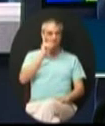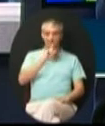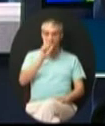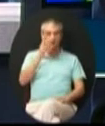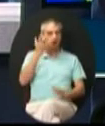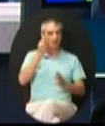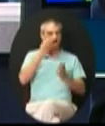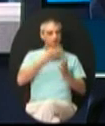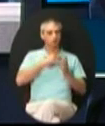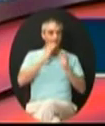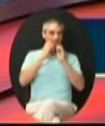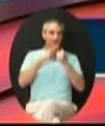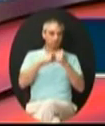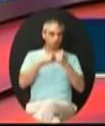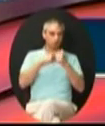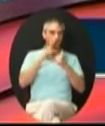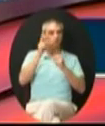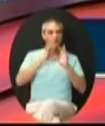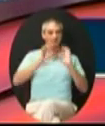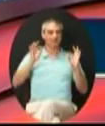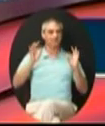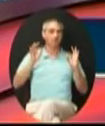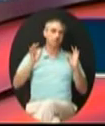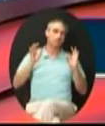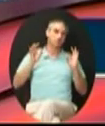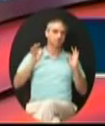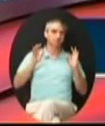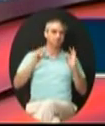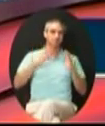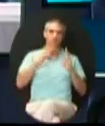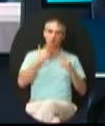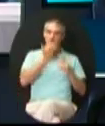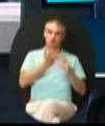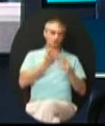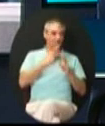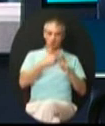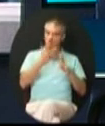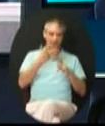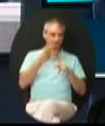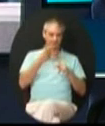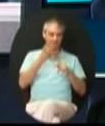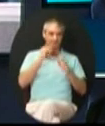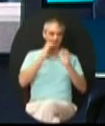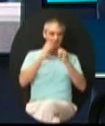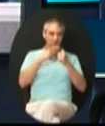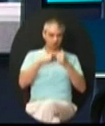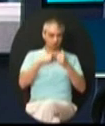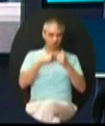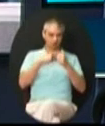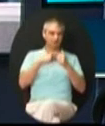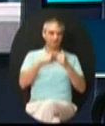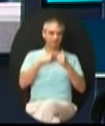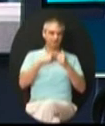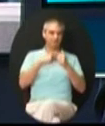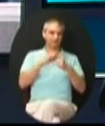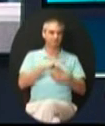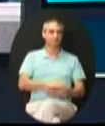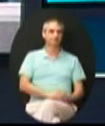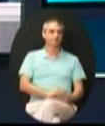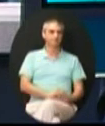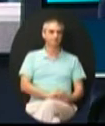לקחת תשומת לב תקשורתית. הוא התחיל ברגל שמאל, לא רק עם התקשורת, אלא גם